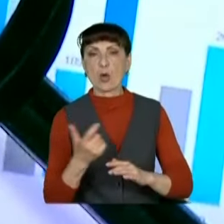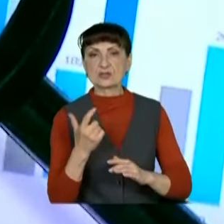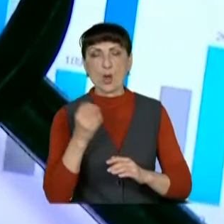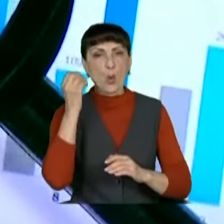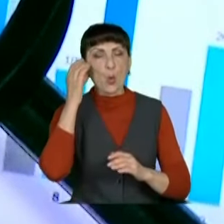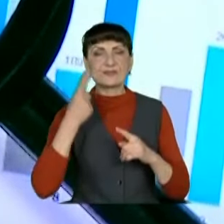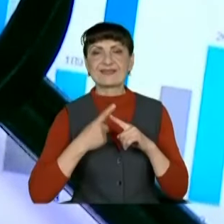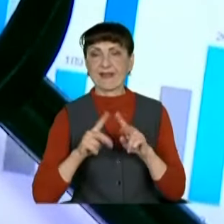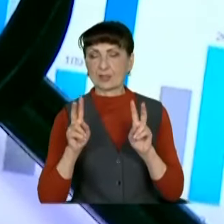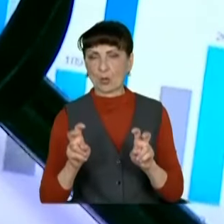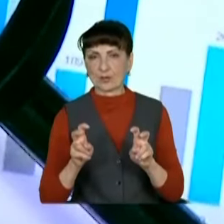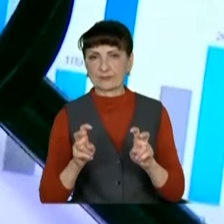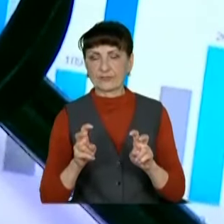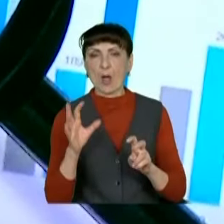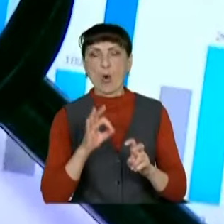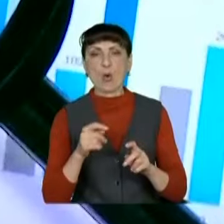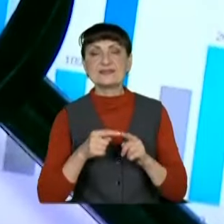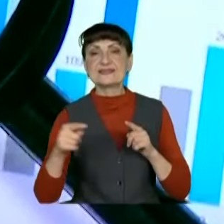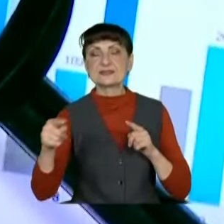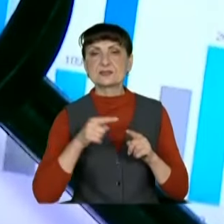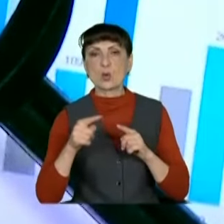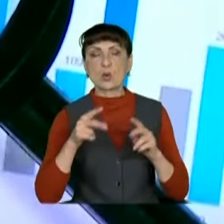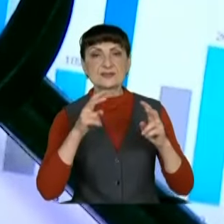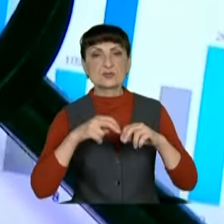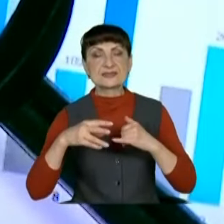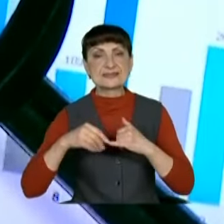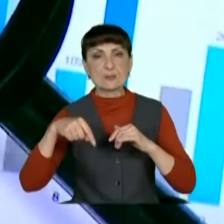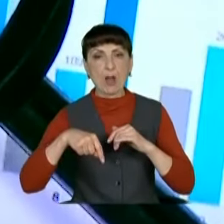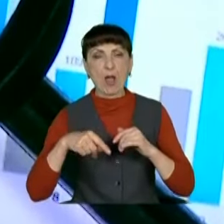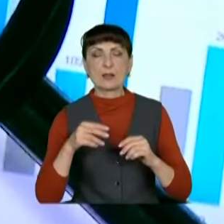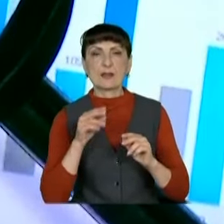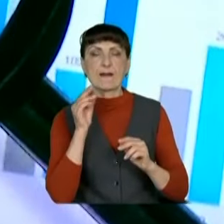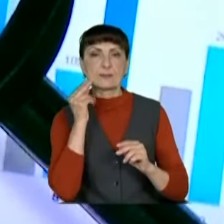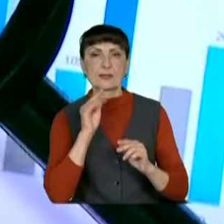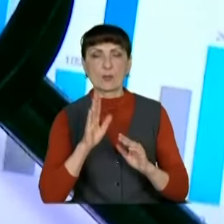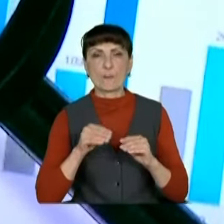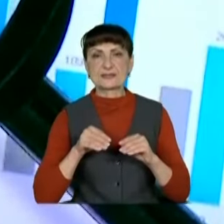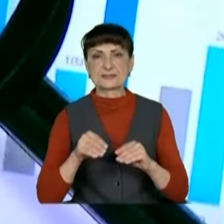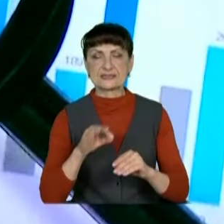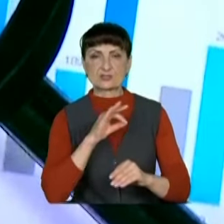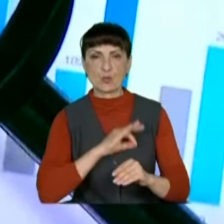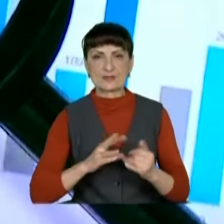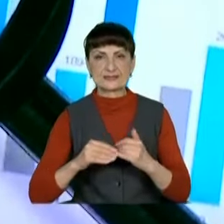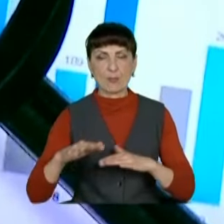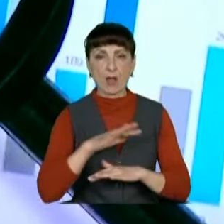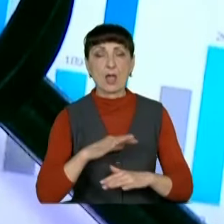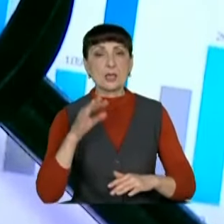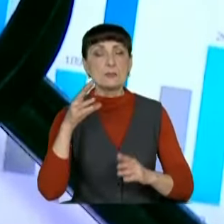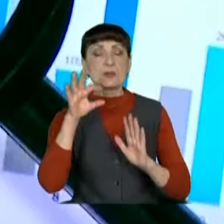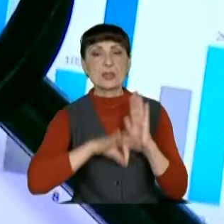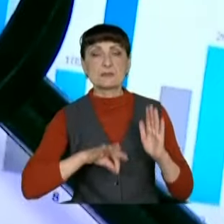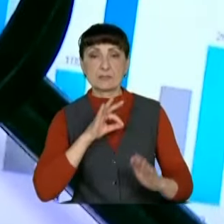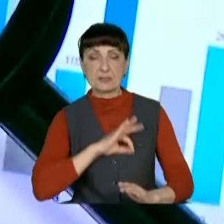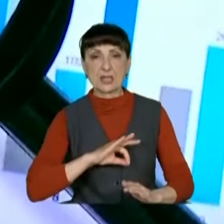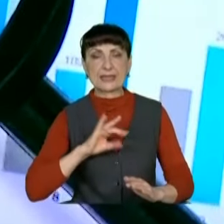умных технологий. Речь идет о дистанционном зондировании земли для оптимального использования посевных площадей и применения искусственного интеллекта